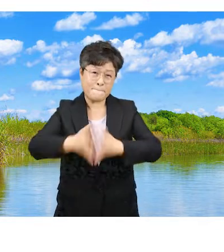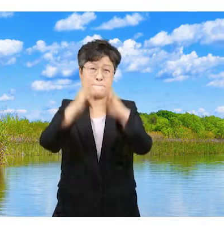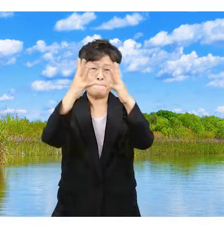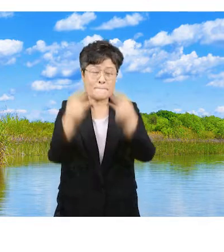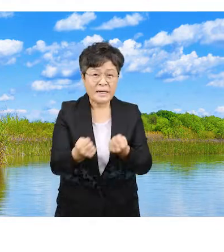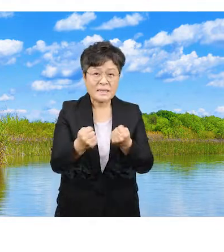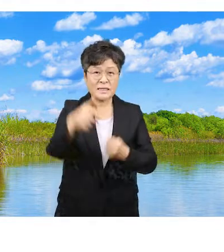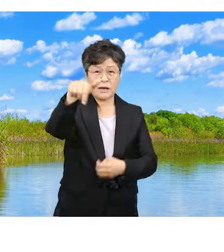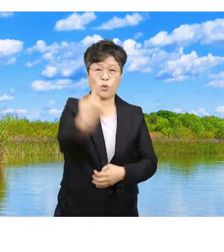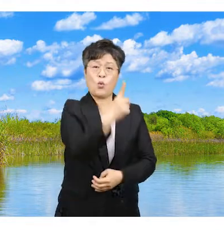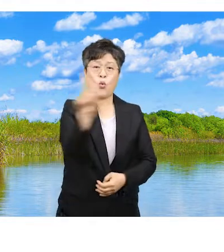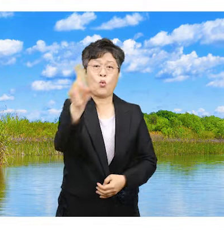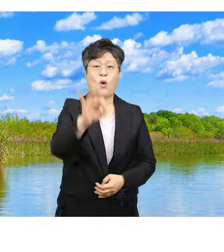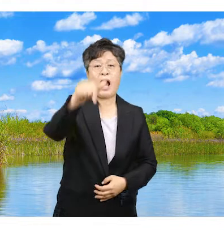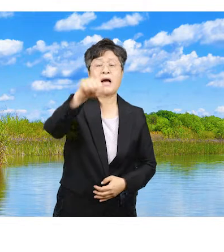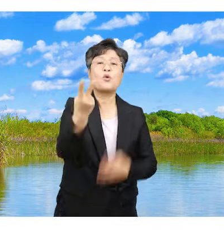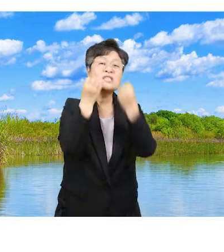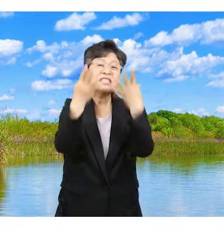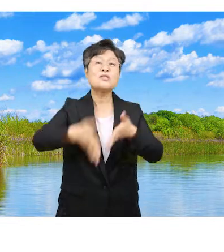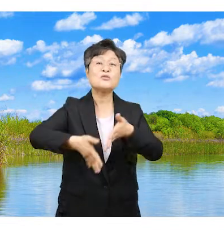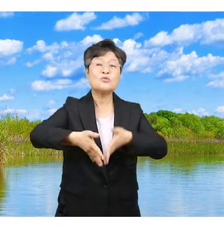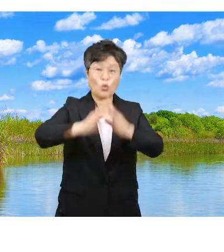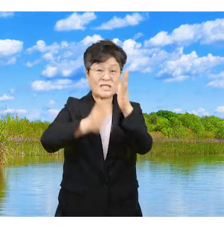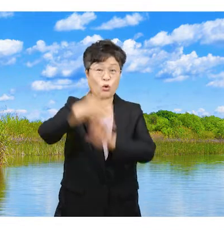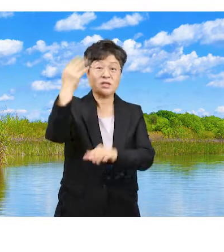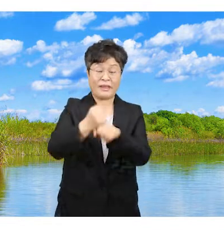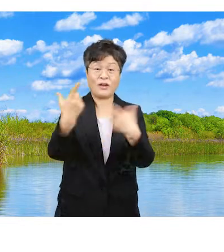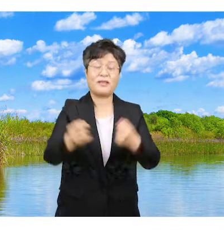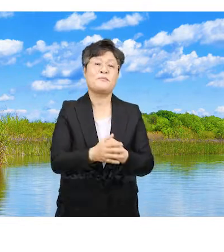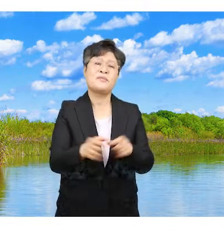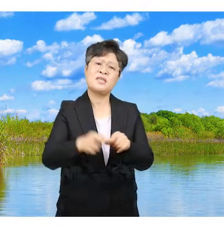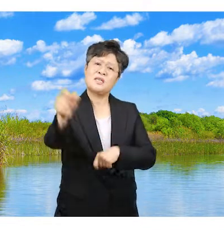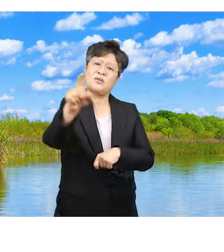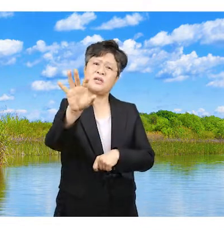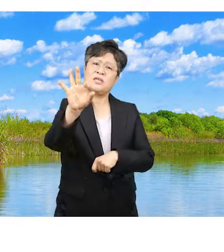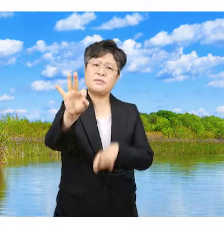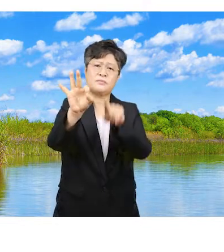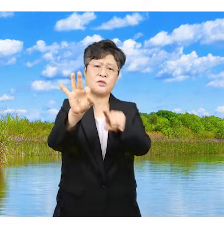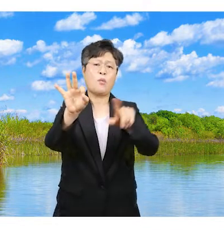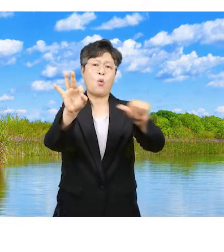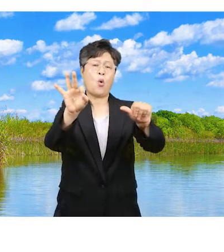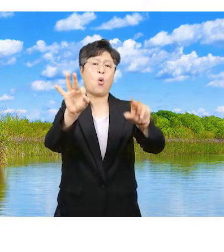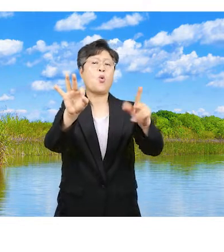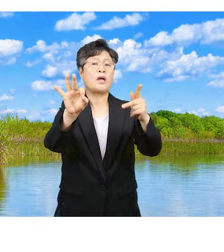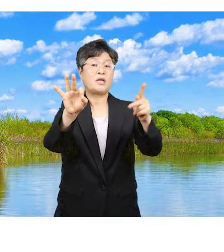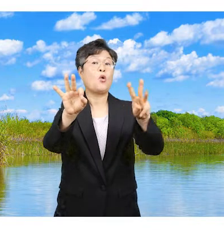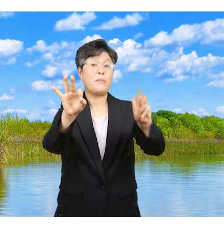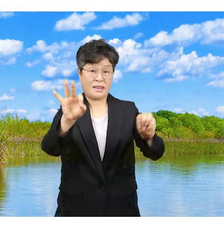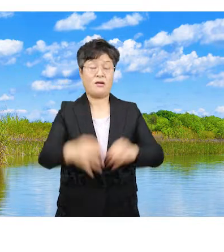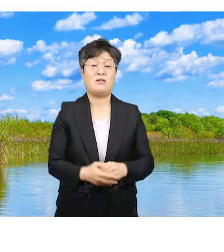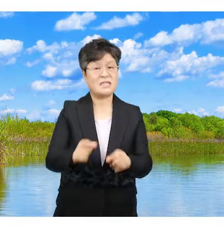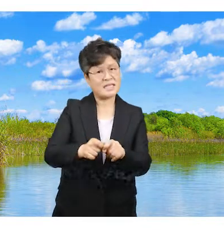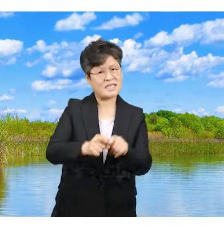이제 만들어진 곳이라고 할 수 있습니다. 원천천의 전체 길이가 한 10.5km쯤 됩니다. 굉장히 긴 거리죠.